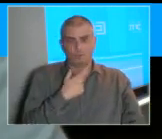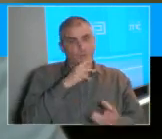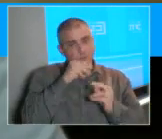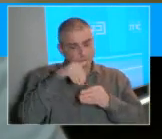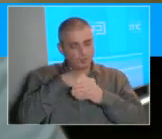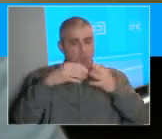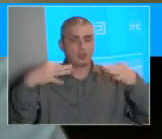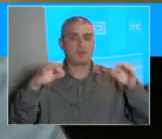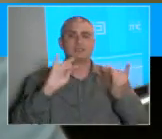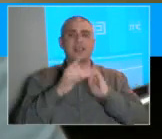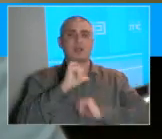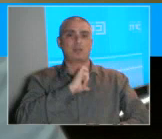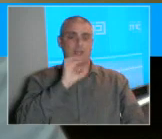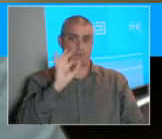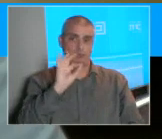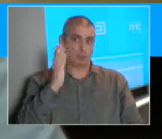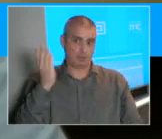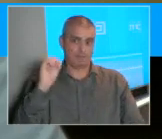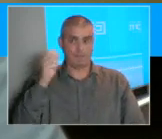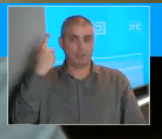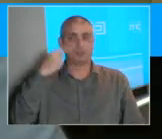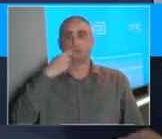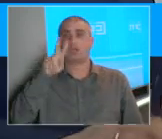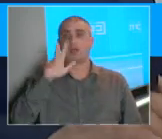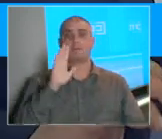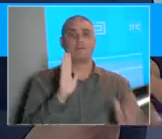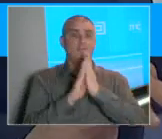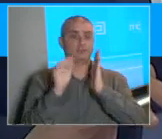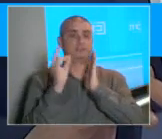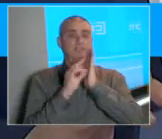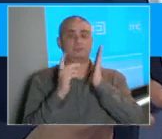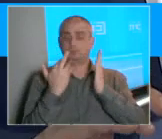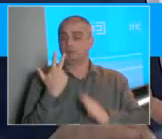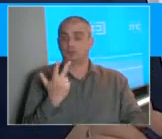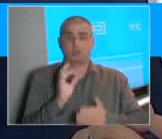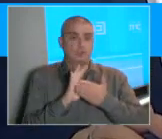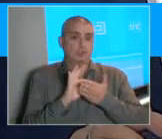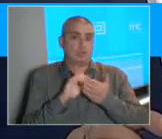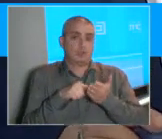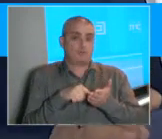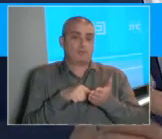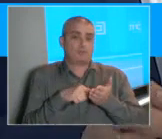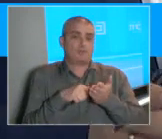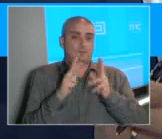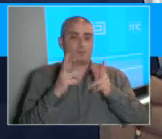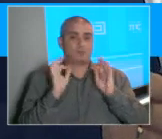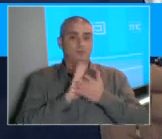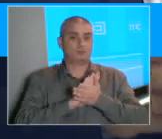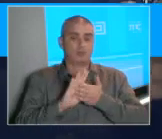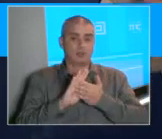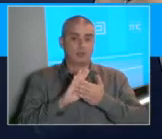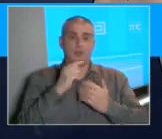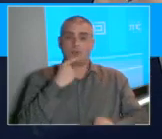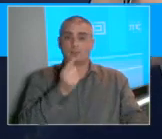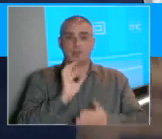בעצם טופס ניגוד העניינים של מררי משנת 2017, בסעיף מספר 3 נכתב הדברים האלה בצורה מאוד מאוד פשוטה. אומרת